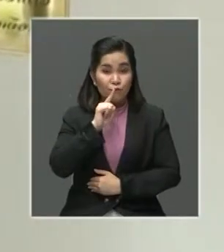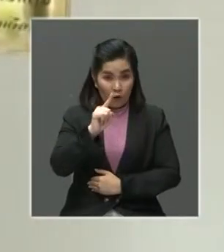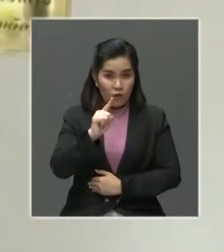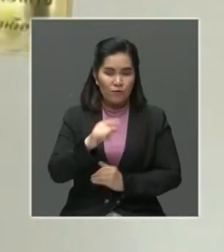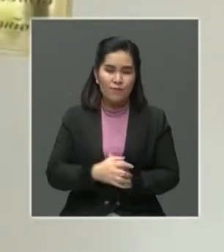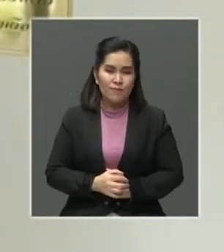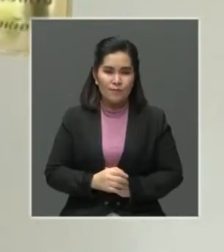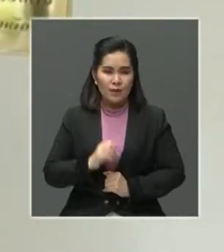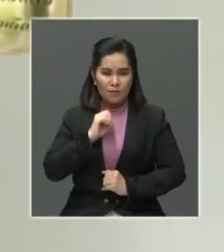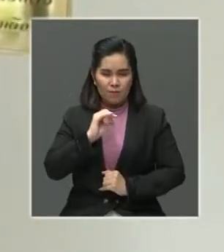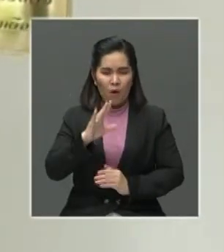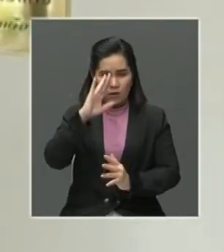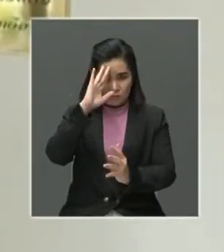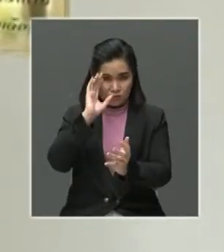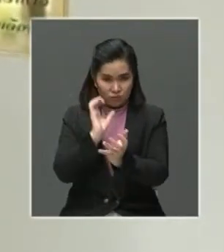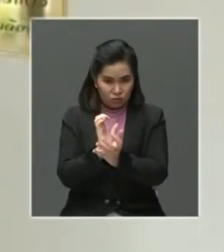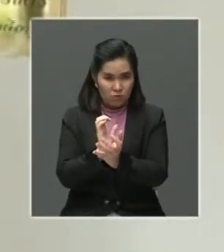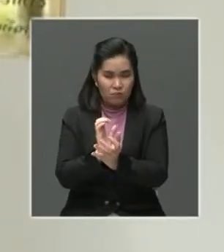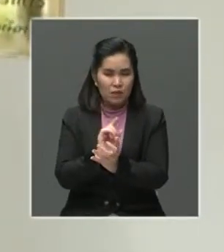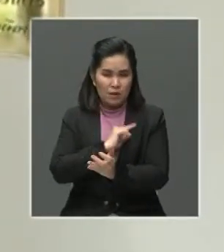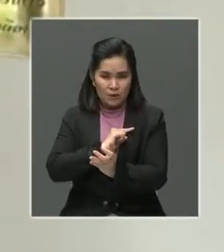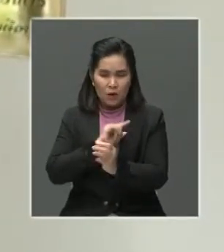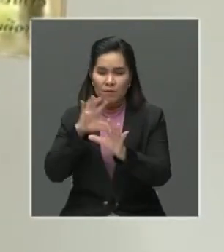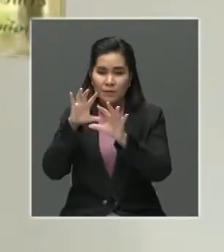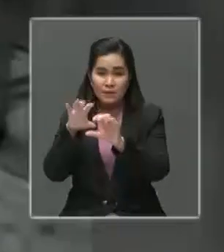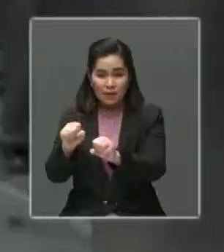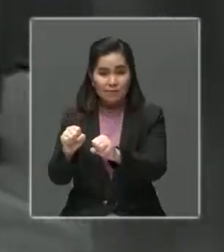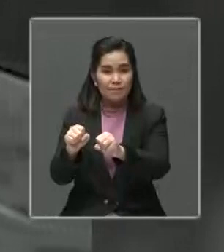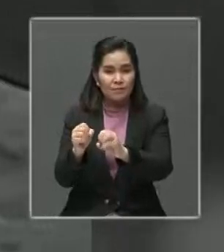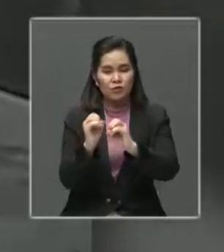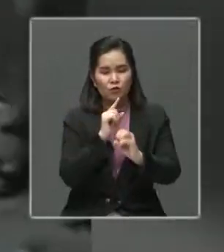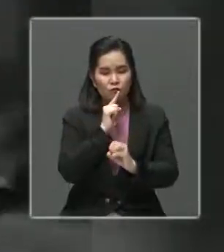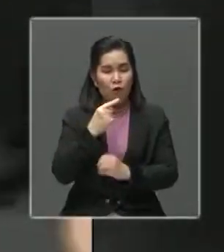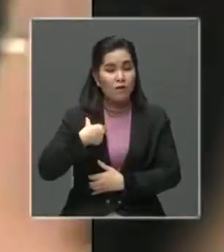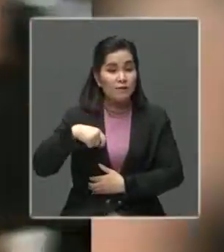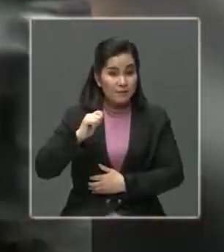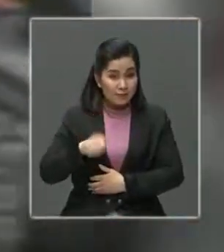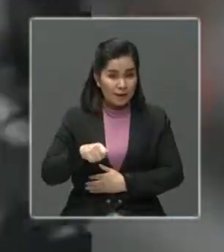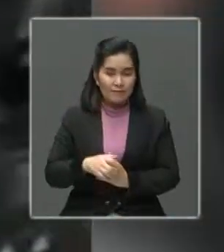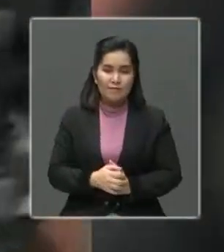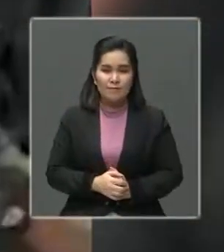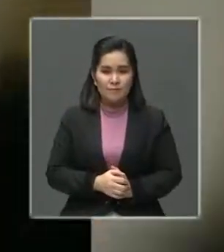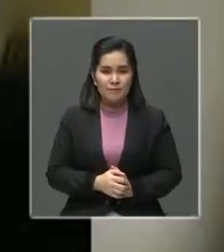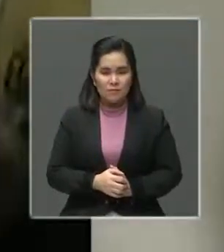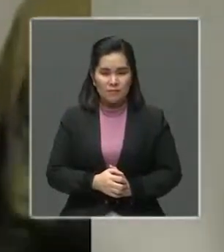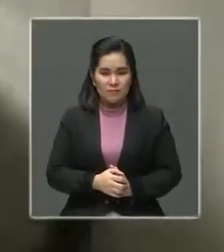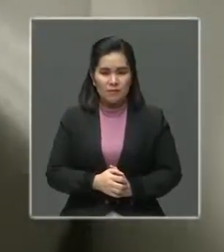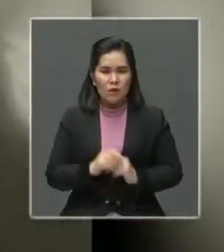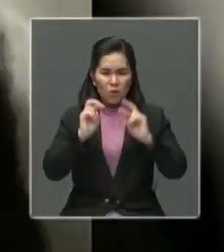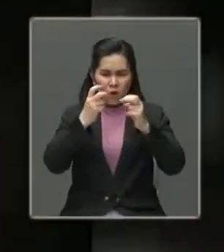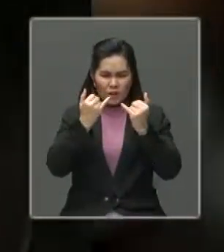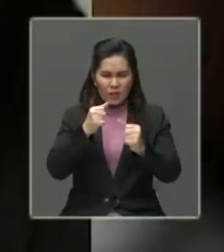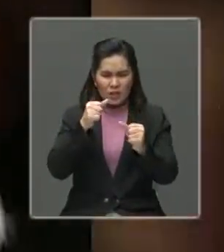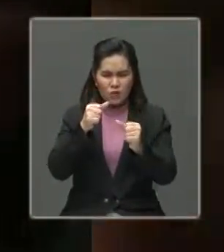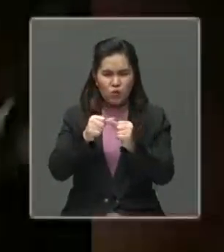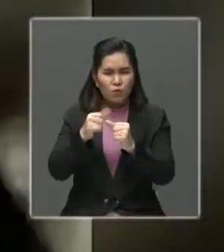องแจ้งไปยังพนักงานสอบสวนให้ติดตามตัวผู้ต้องหามาส่งฟ้องต่อศาลที่ประเด็นที่ผู้ต้องหายังหนีอยู่ต่างประเ